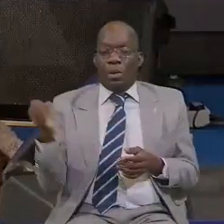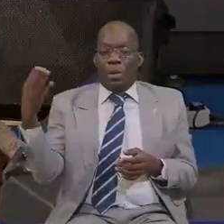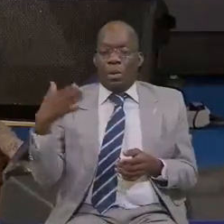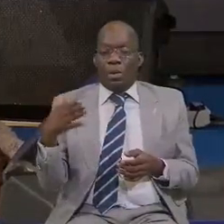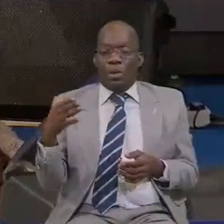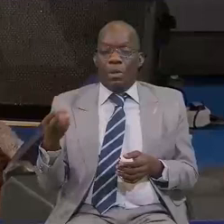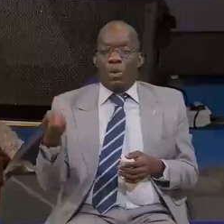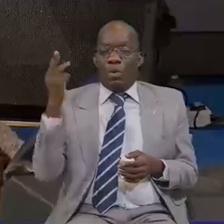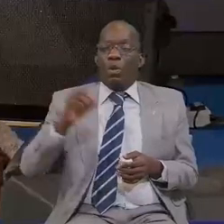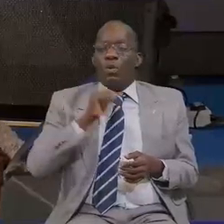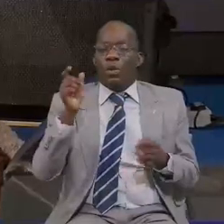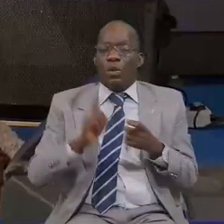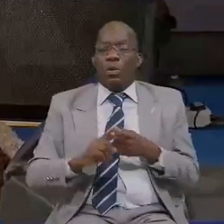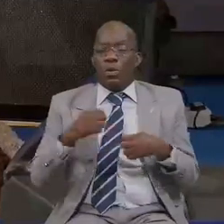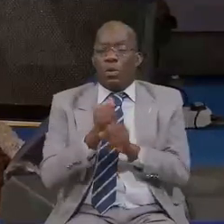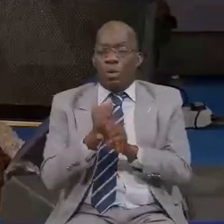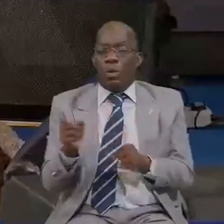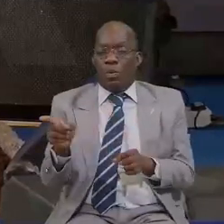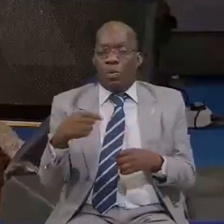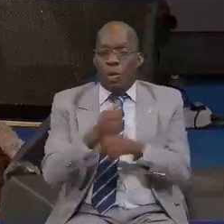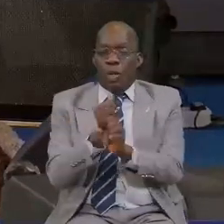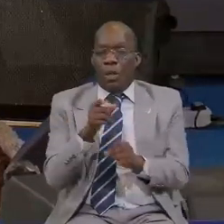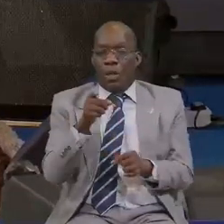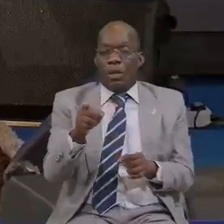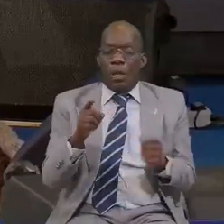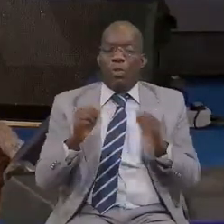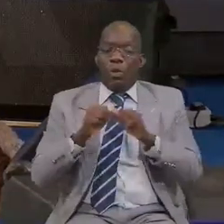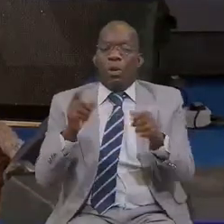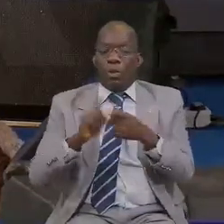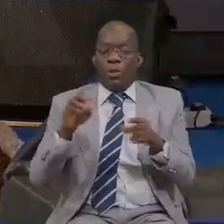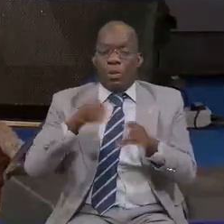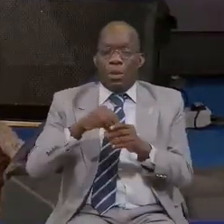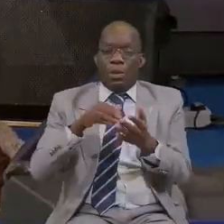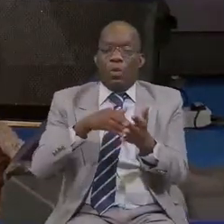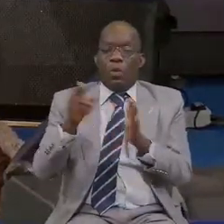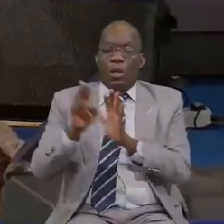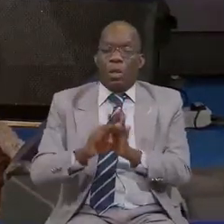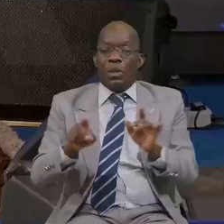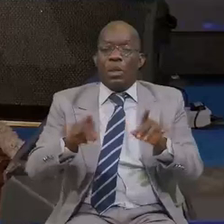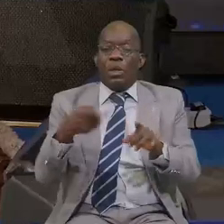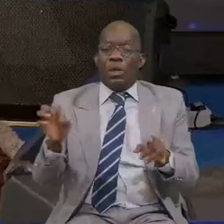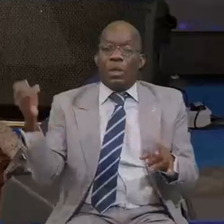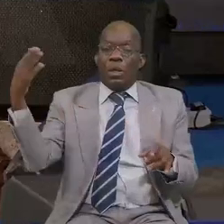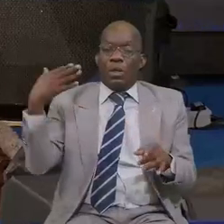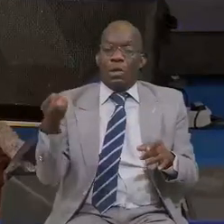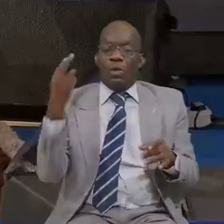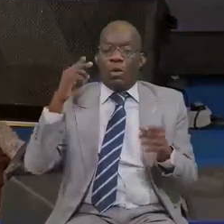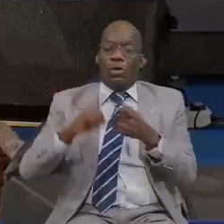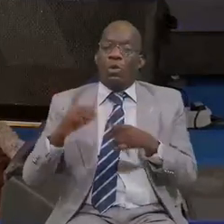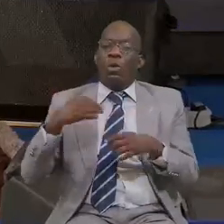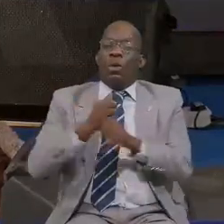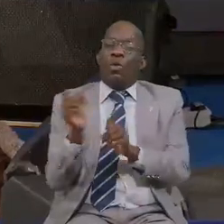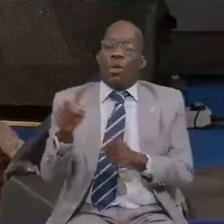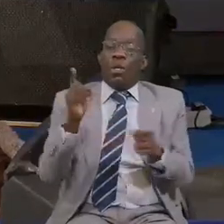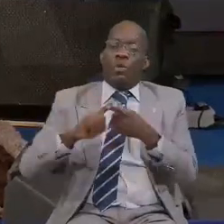La grâce n'était pas pour qu'ils continuent dans leur faiblesse. La grâce était pour les amener à prêcher dans la